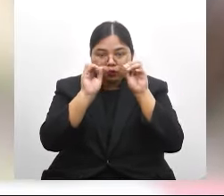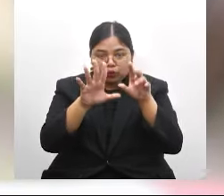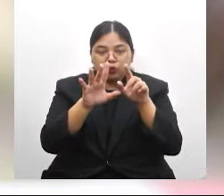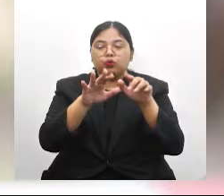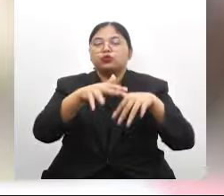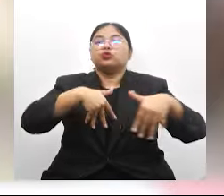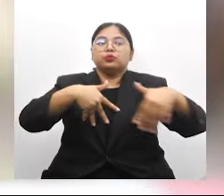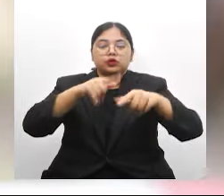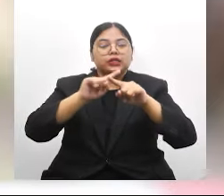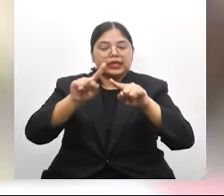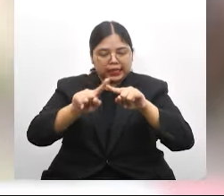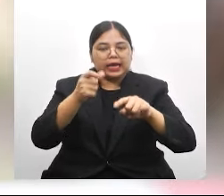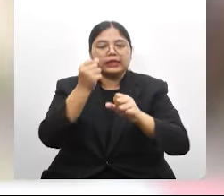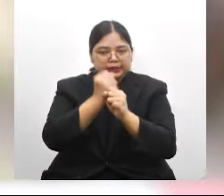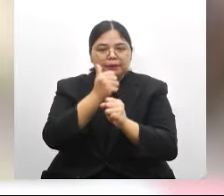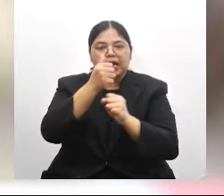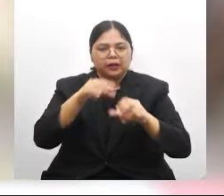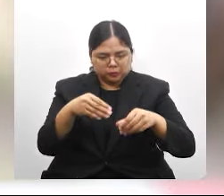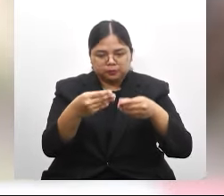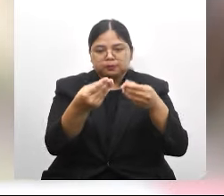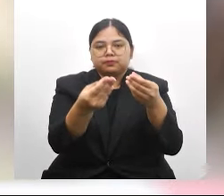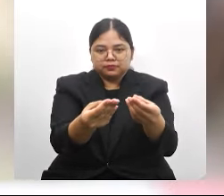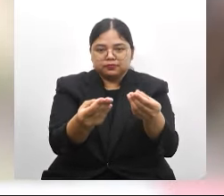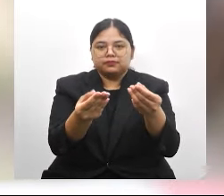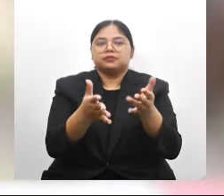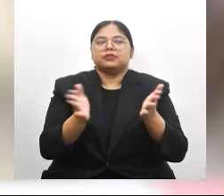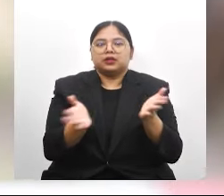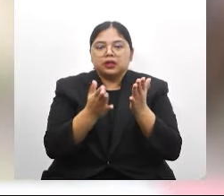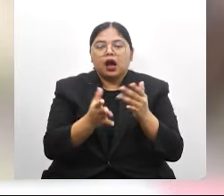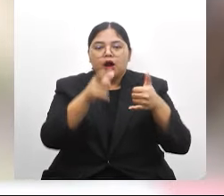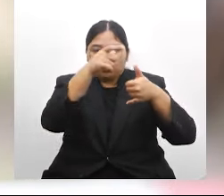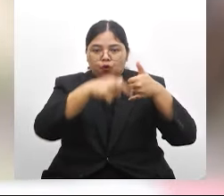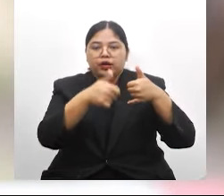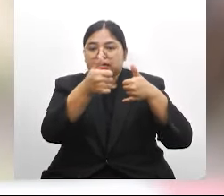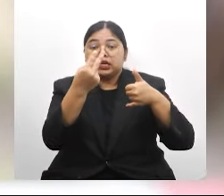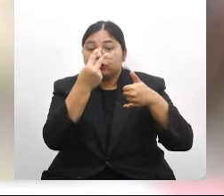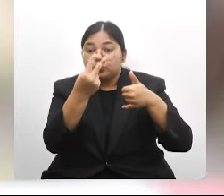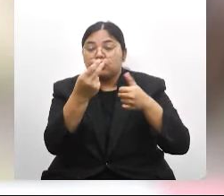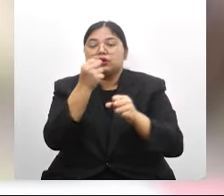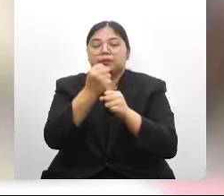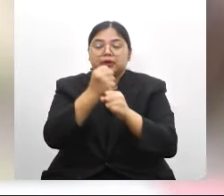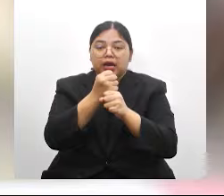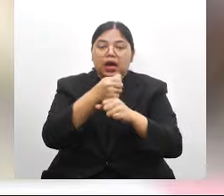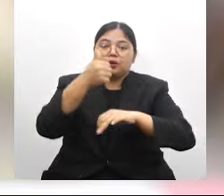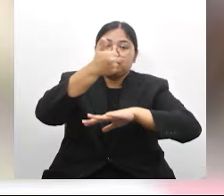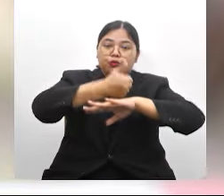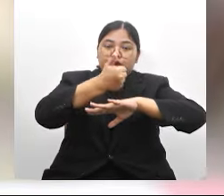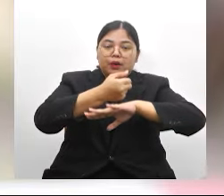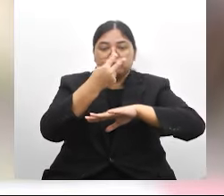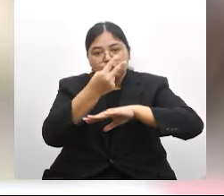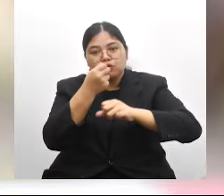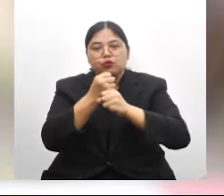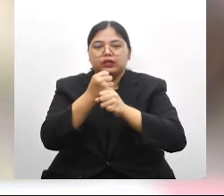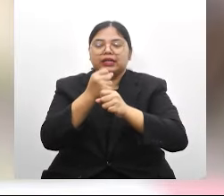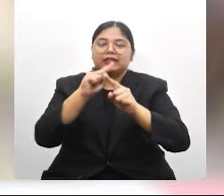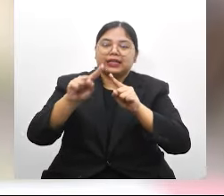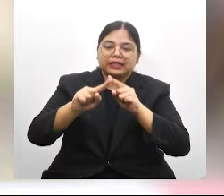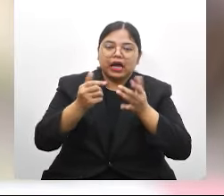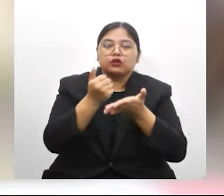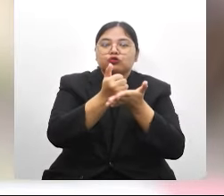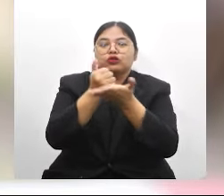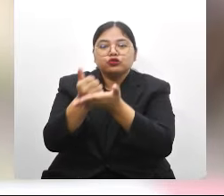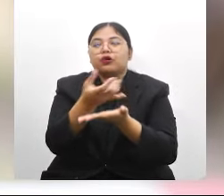เราต้องให้นะคะเพราะว่าจะยึดคำว่าดูคนดีดูที่การกระทำดูผู้นำดูที่การเสียสละเพราะฉะนั้นเนี่ยในส่วนเนี้โรงเรียน